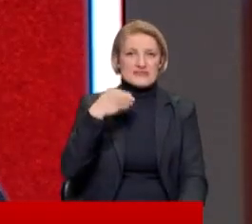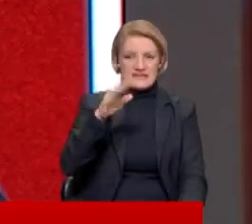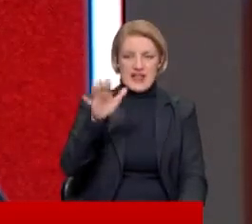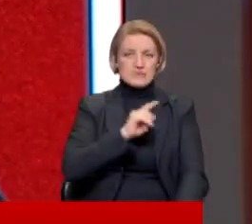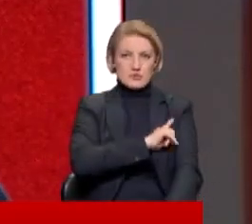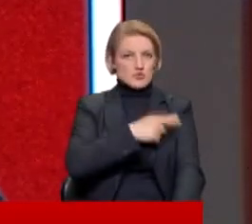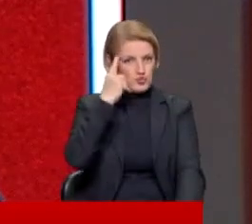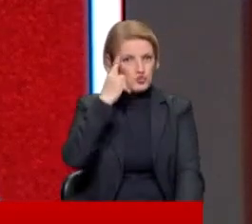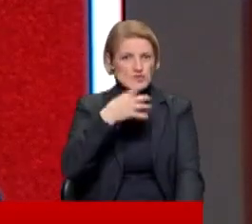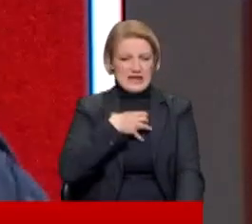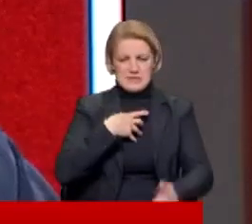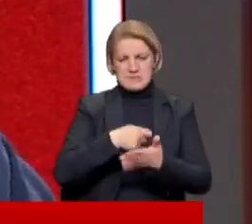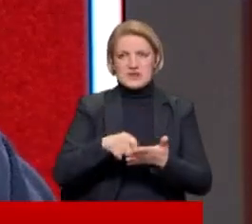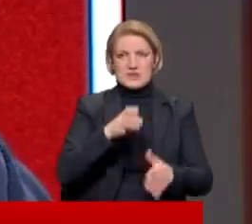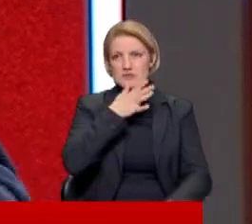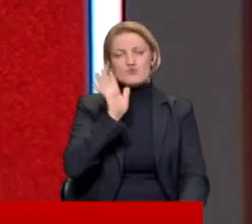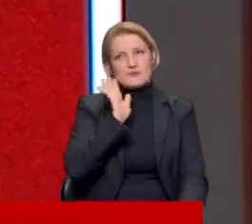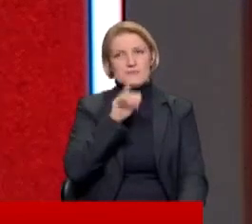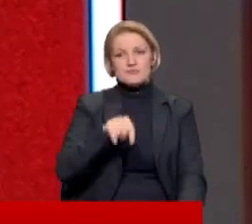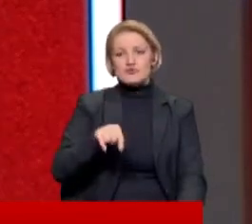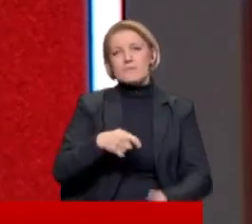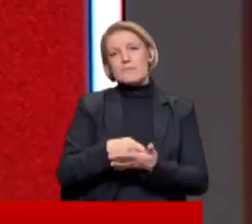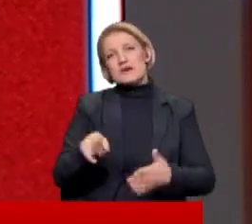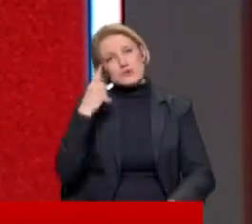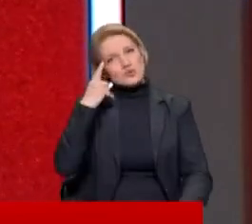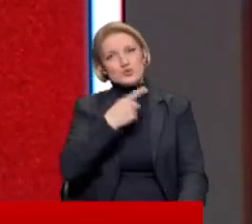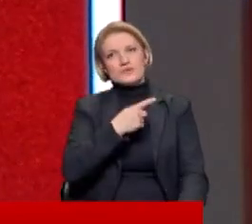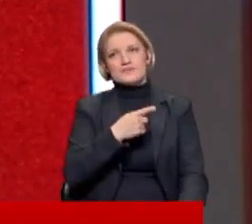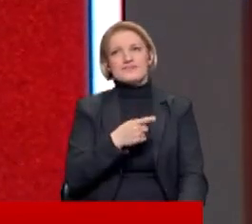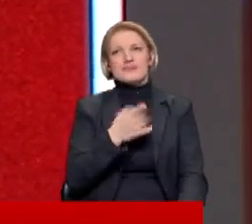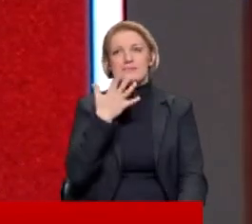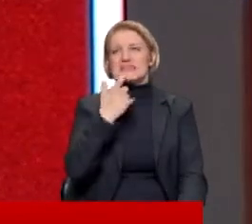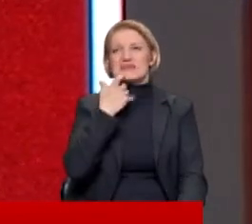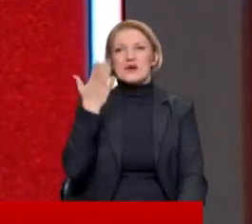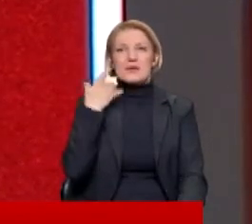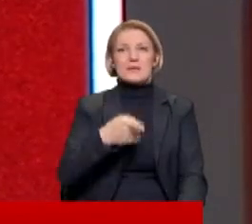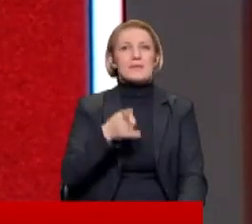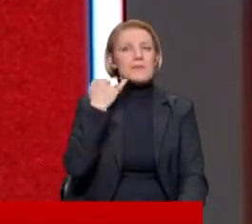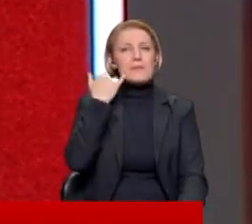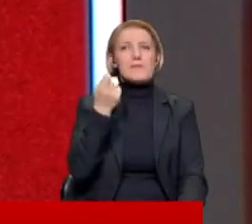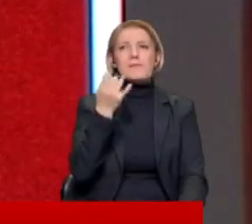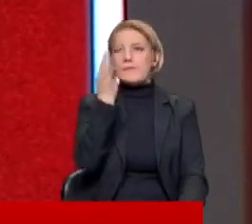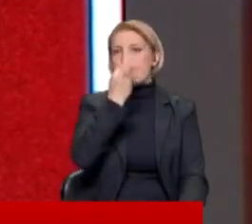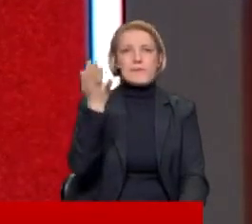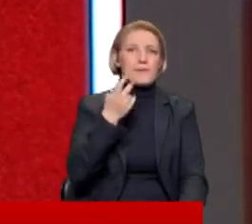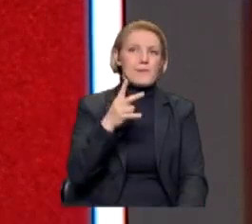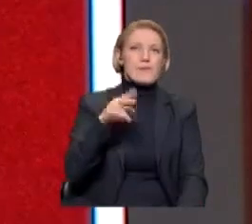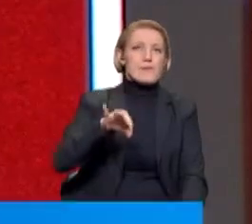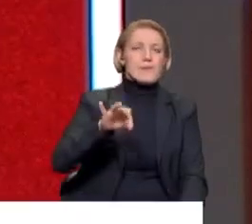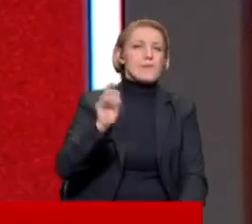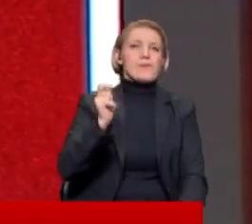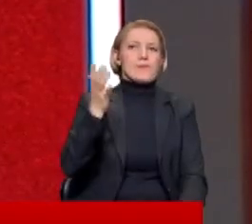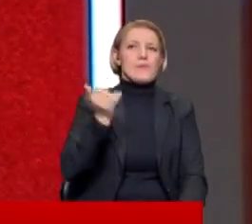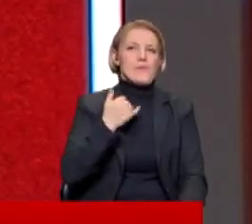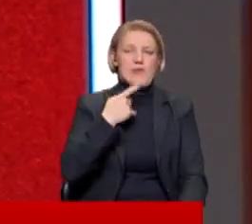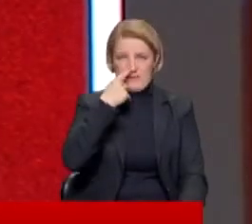alma gücünüzü düşünün. Kendi maaşınızı, bilmiyorum kaç liraysa. Bir de bugünkü maaşınızı da düşünün. 5 sene önce bu telefonu çok daha kolay alabiliyordunuz. Bugün daha zor